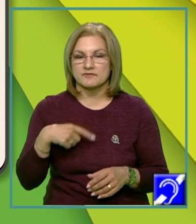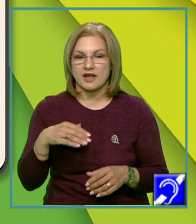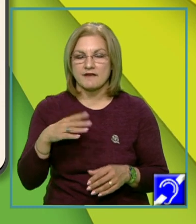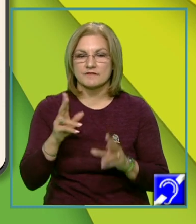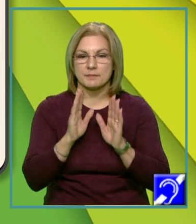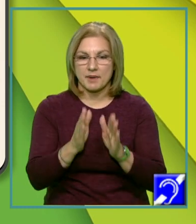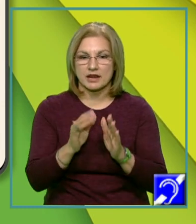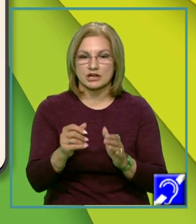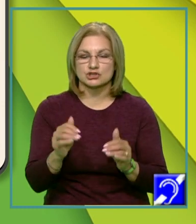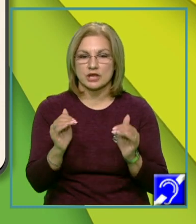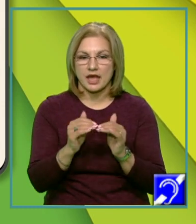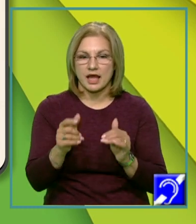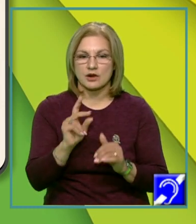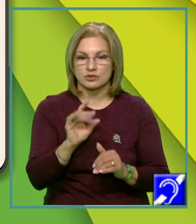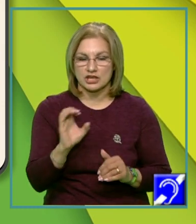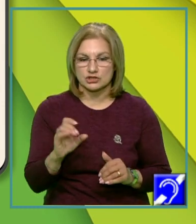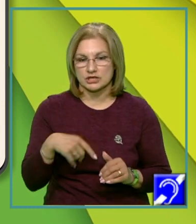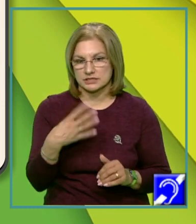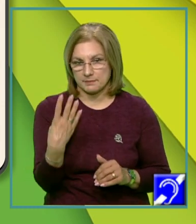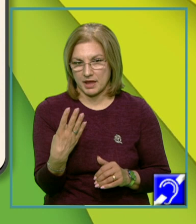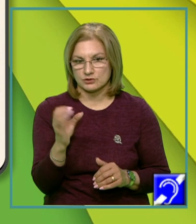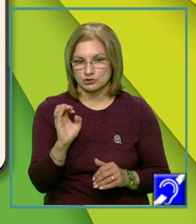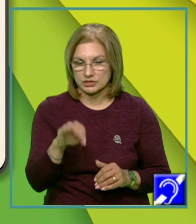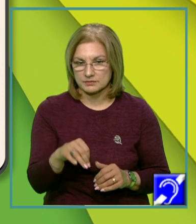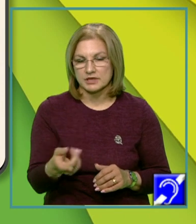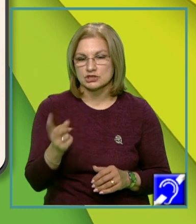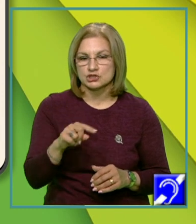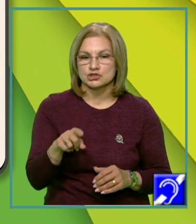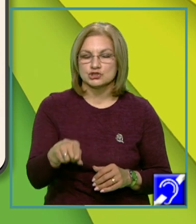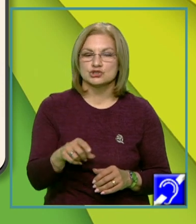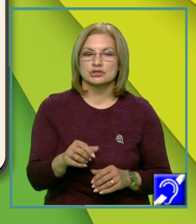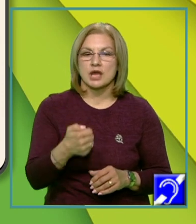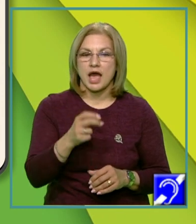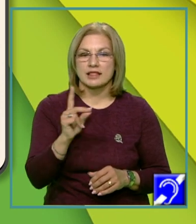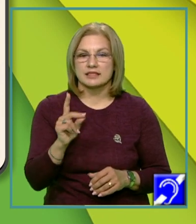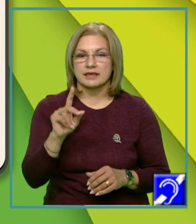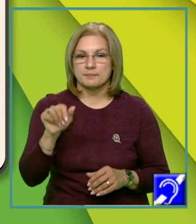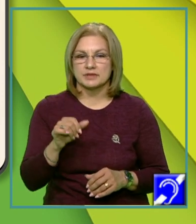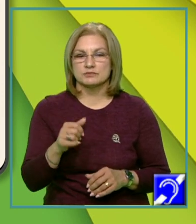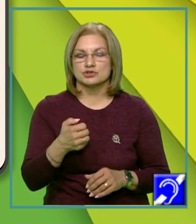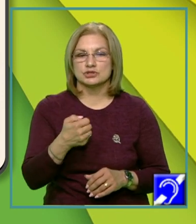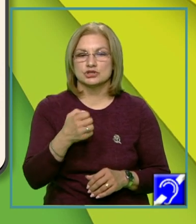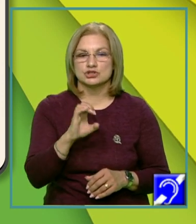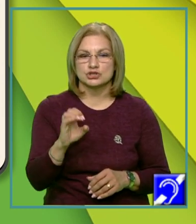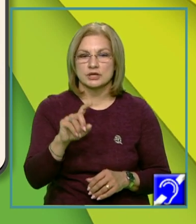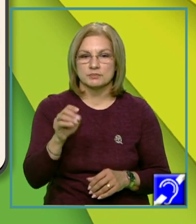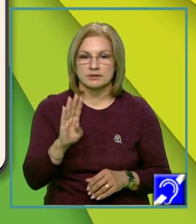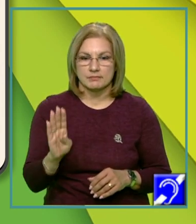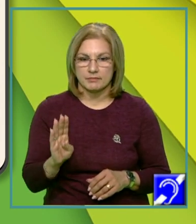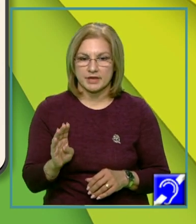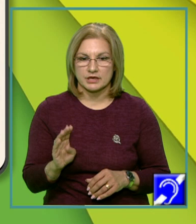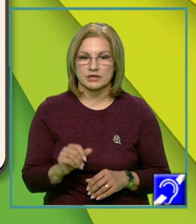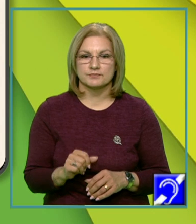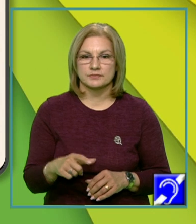egal cu DC adică patru centimetri iar segmentele a d prim și CC prim b